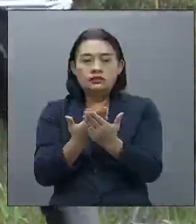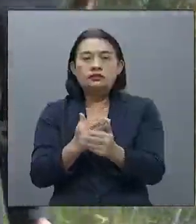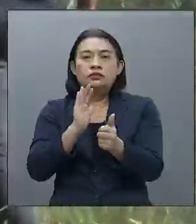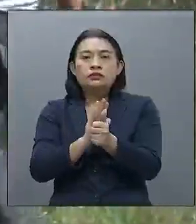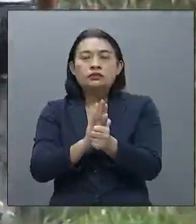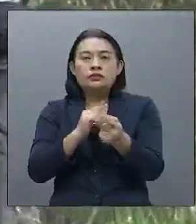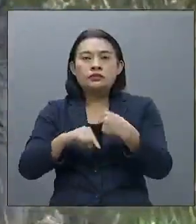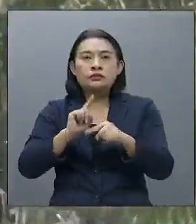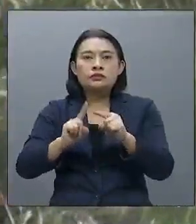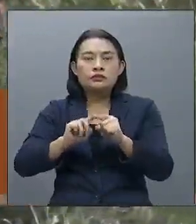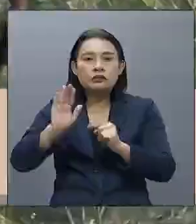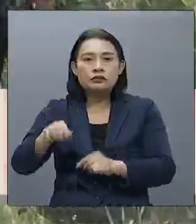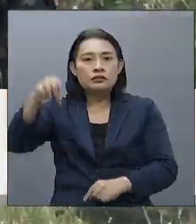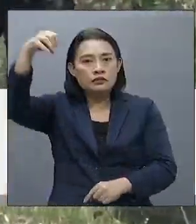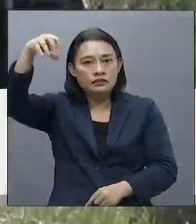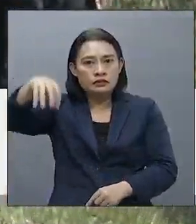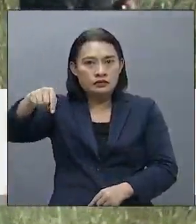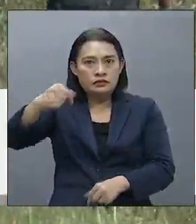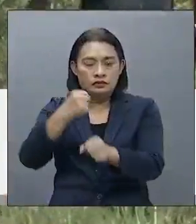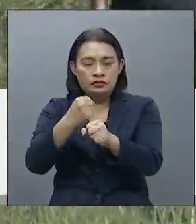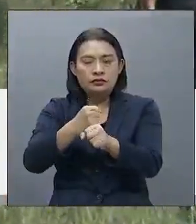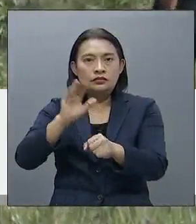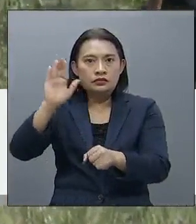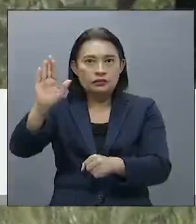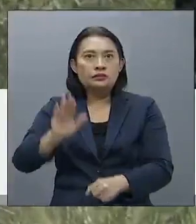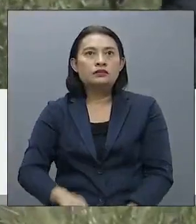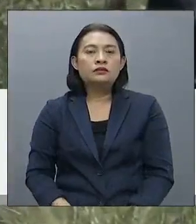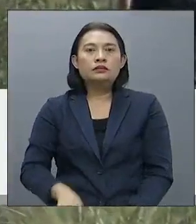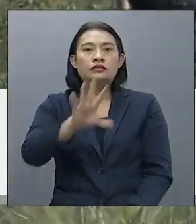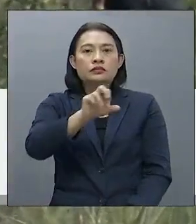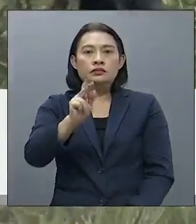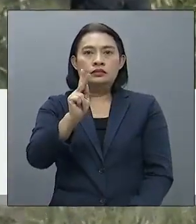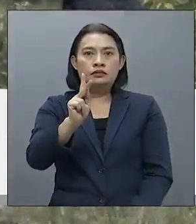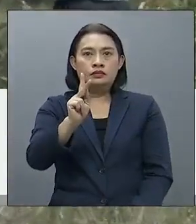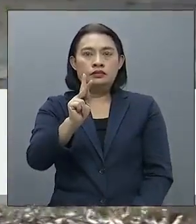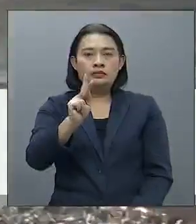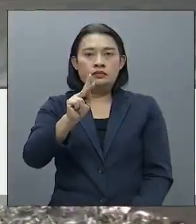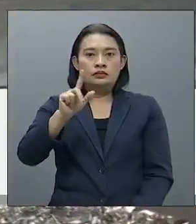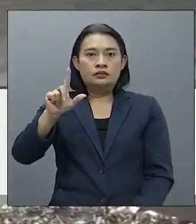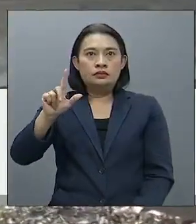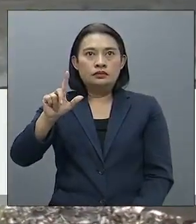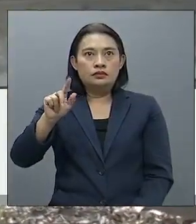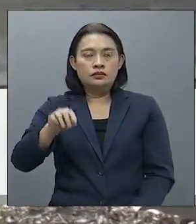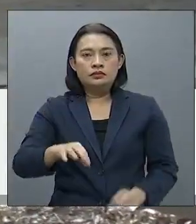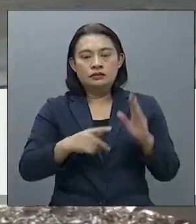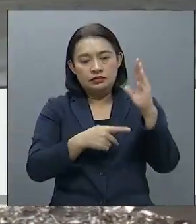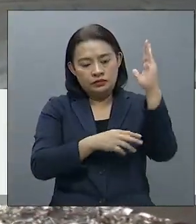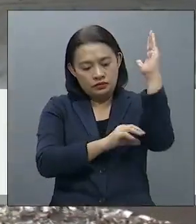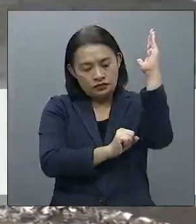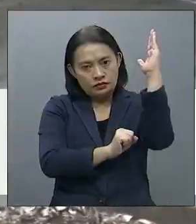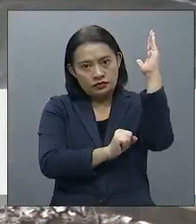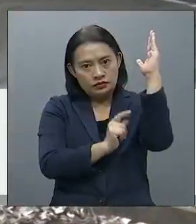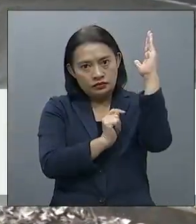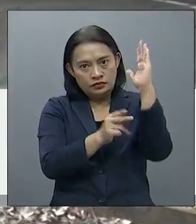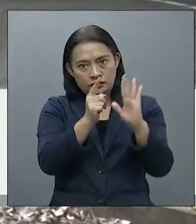ฟผ.ในการก่อสร้างระบบโครงข่ายไฟฟ้า500กิโลโวลต์ทุ่งสงสงขลา3วงจรที่